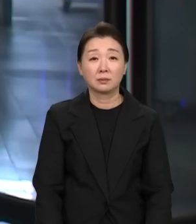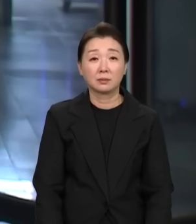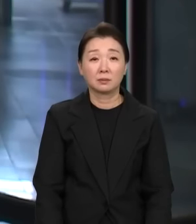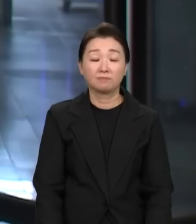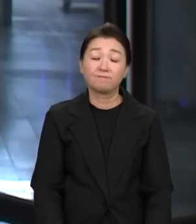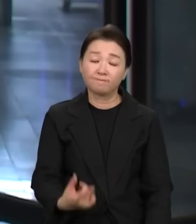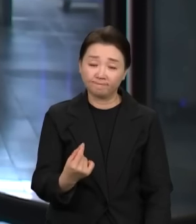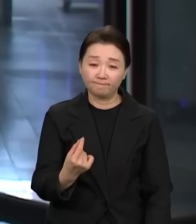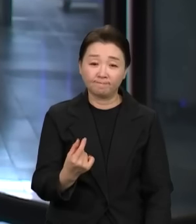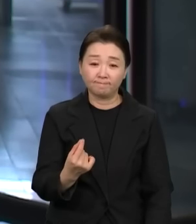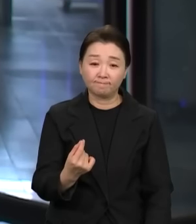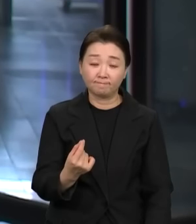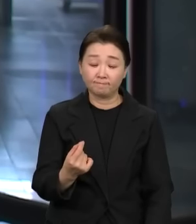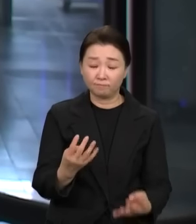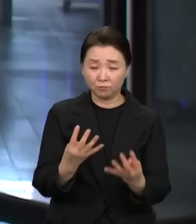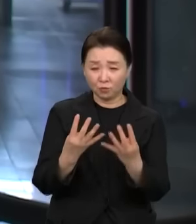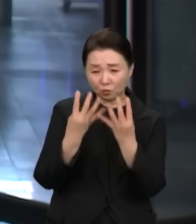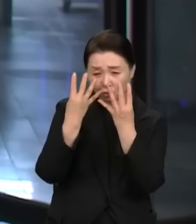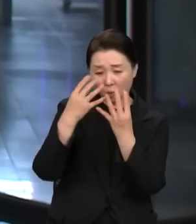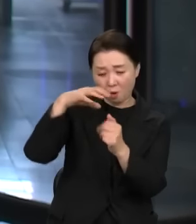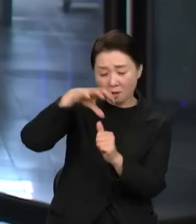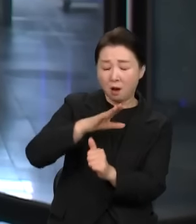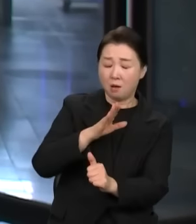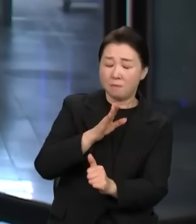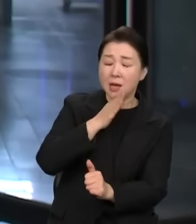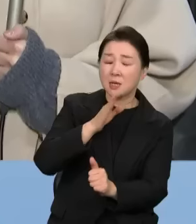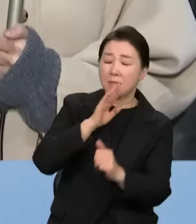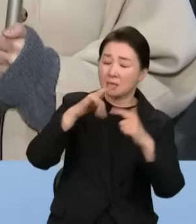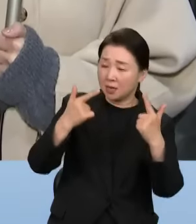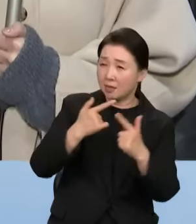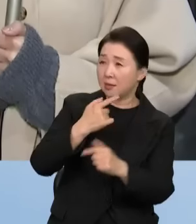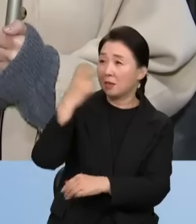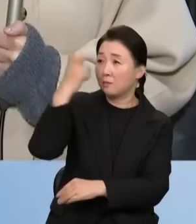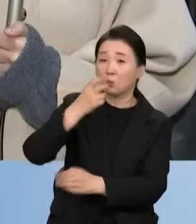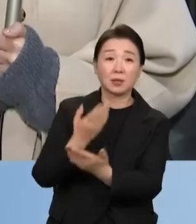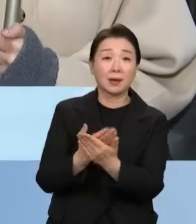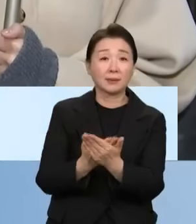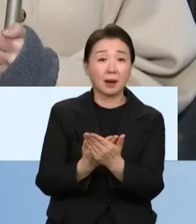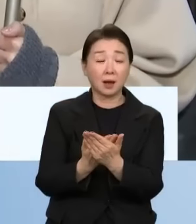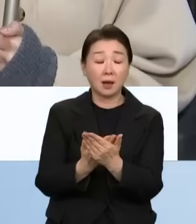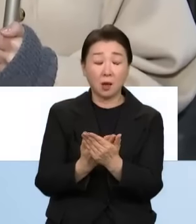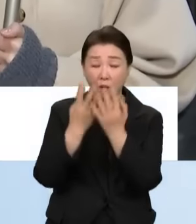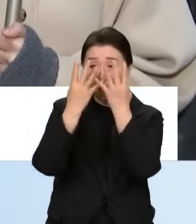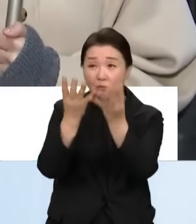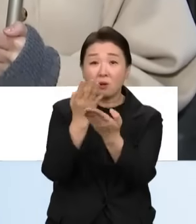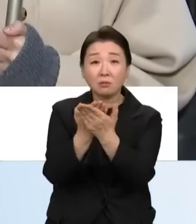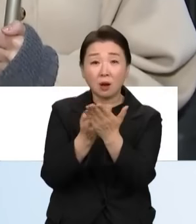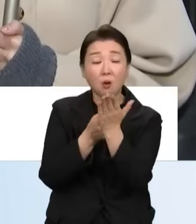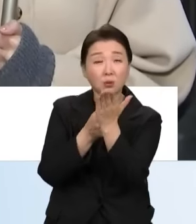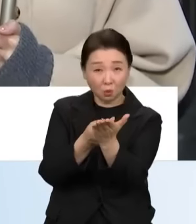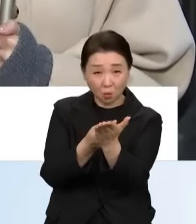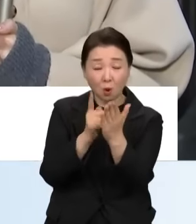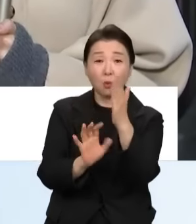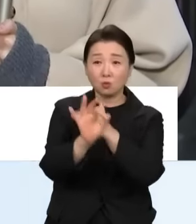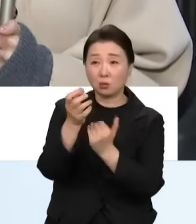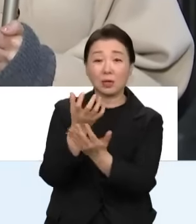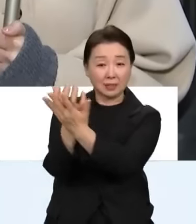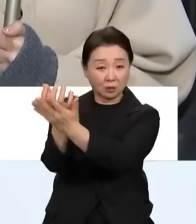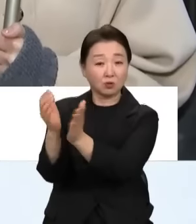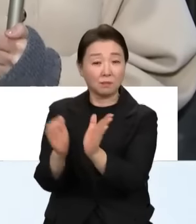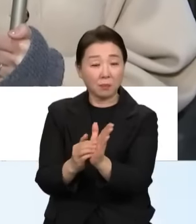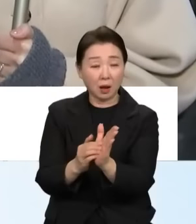네, 맞습니다. 이 구속이 합당한지 다시 한번 따져달라는 겁니다. 이 구속 적부심 청구서를 오늘 오전에 제출했는데요. 그